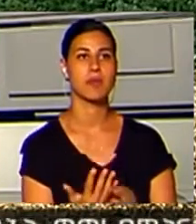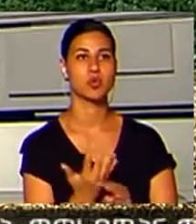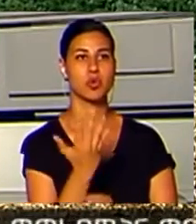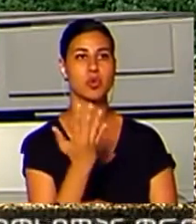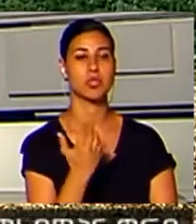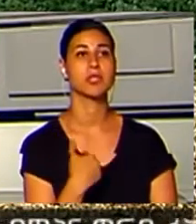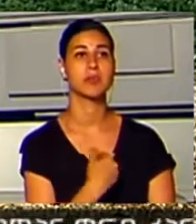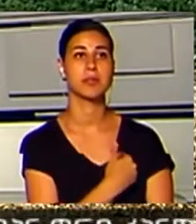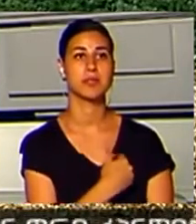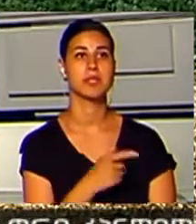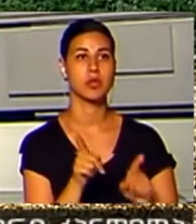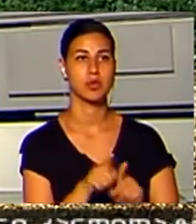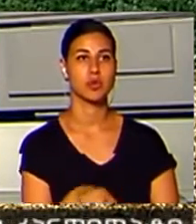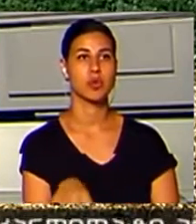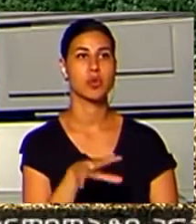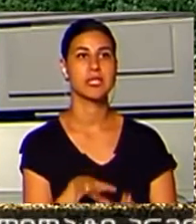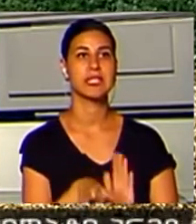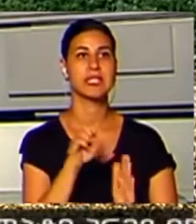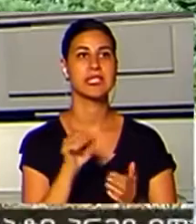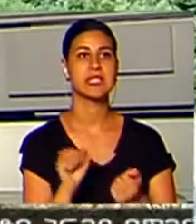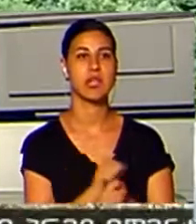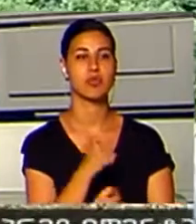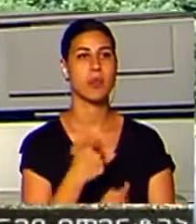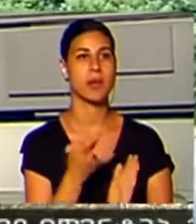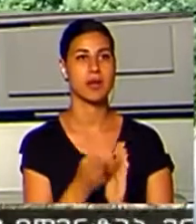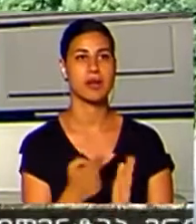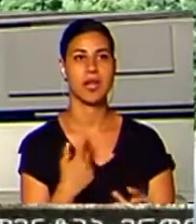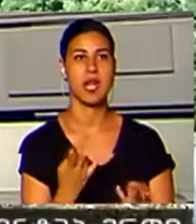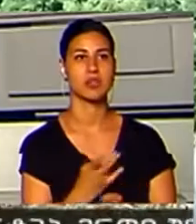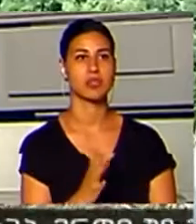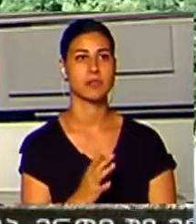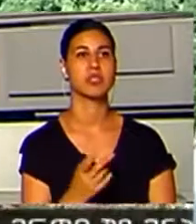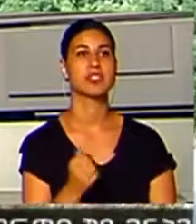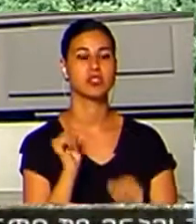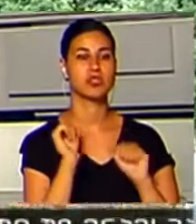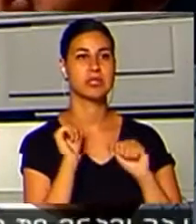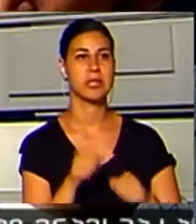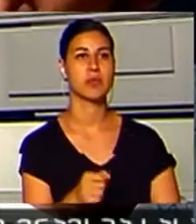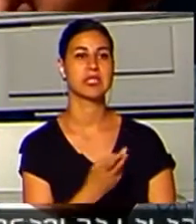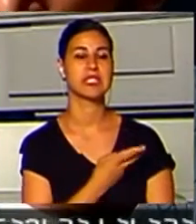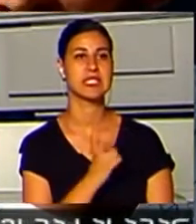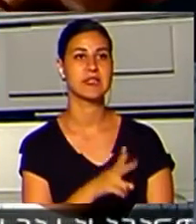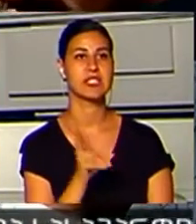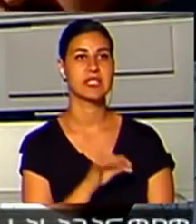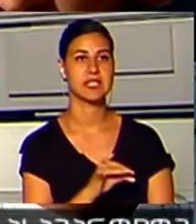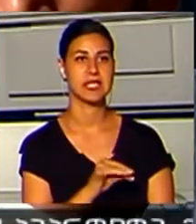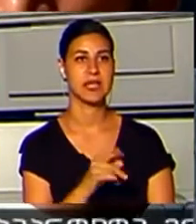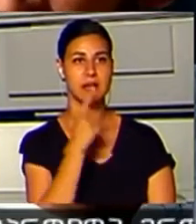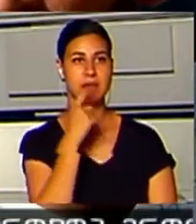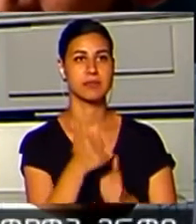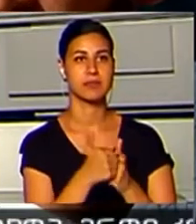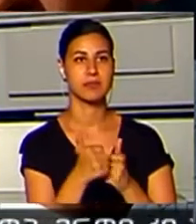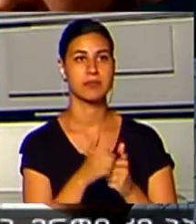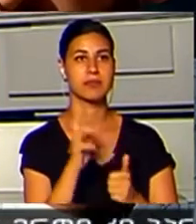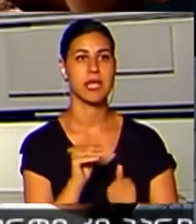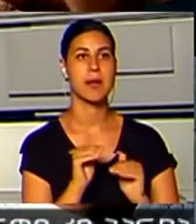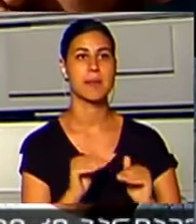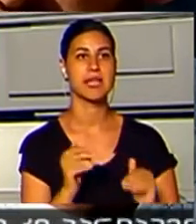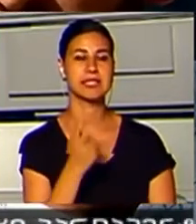შეიძლებოდეს ისეთი გუბეების დაშრობა შიგ ჩაწვლა რომ არ გჭირდებოდეს. ნეტავ შეიძლებოდეს სიკვდილი წინ გეჯდეს, არაყს ასმევდე და ბალღის